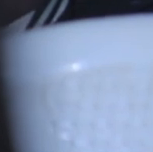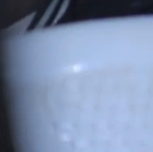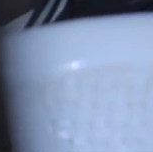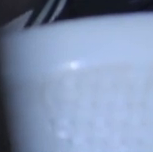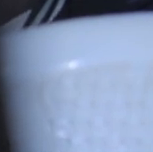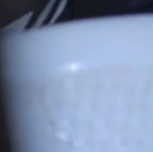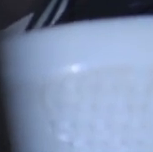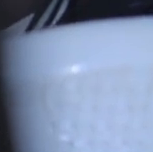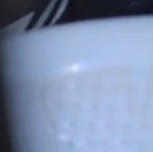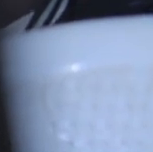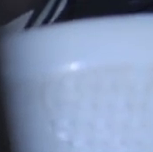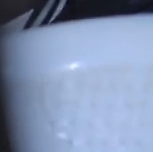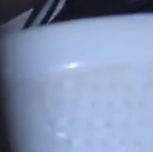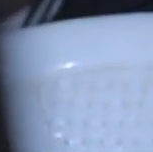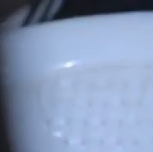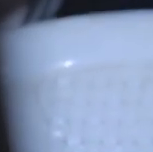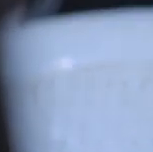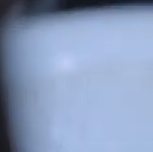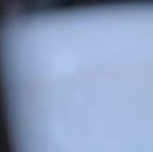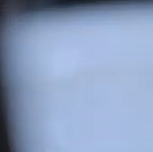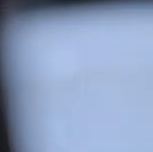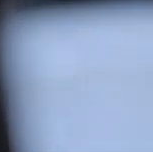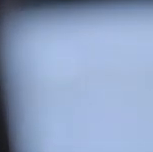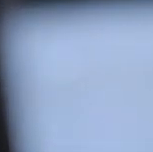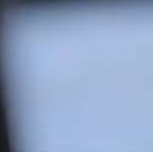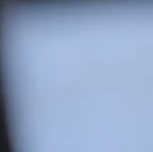ደስ የሚለኝ ለኔ